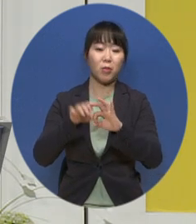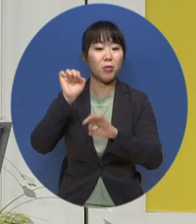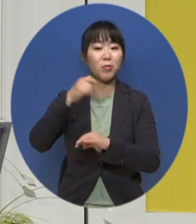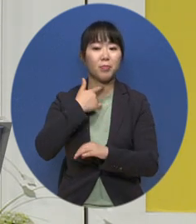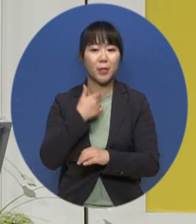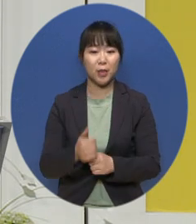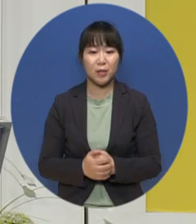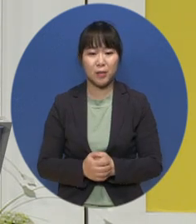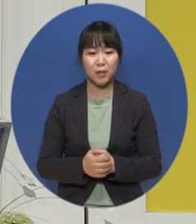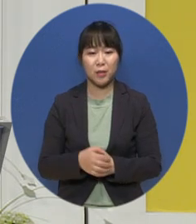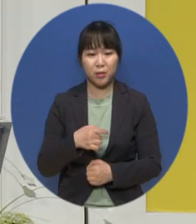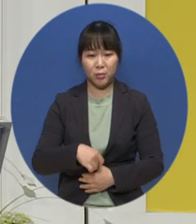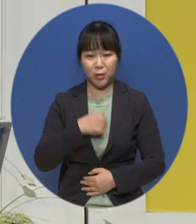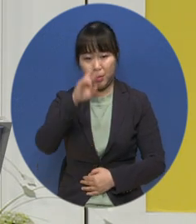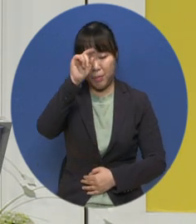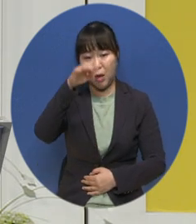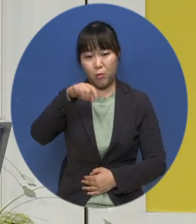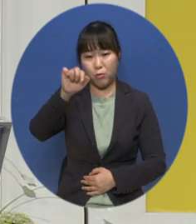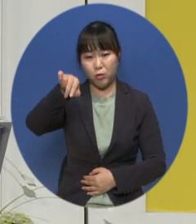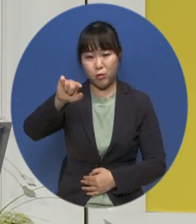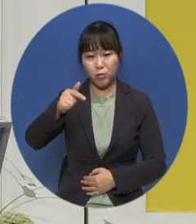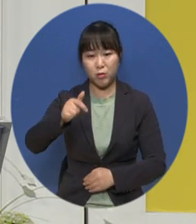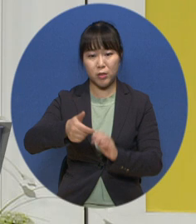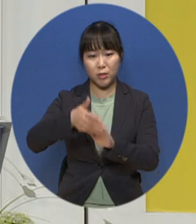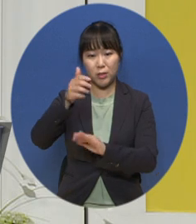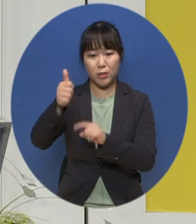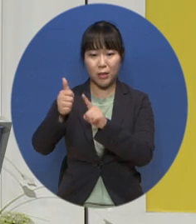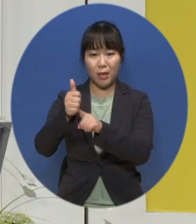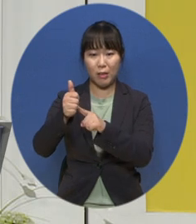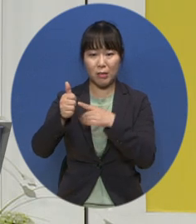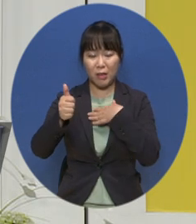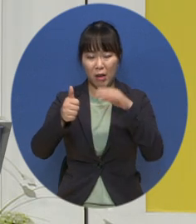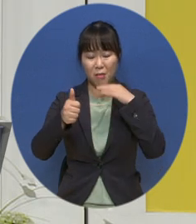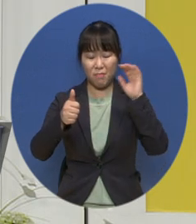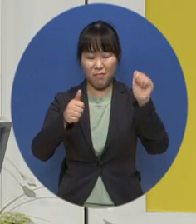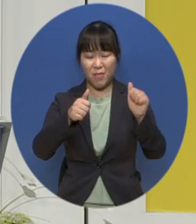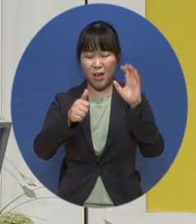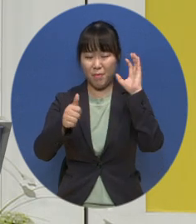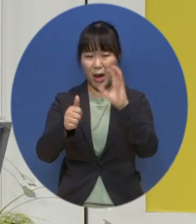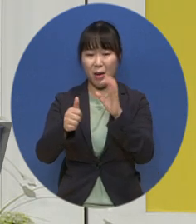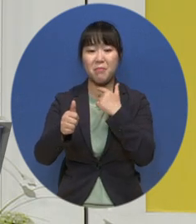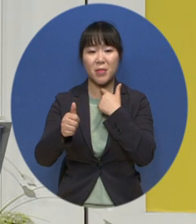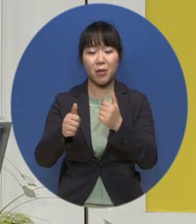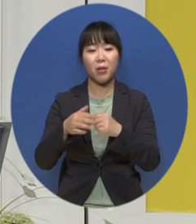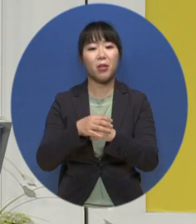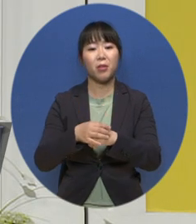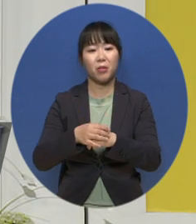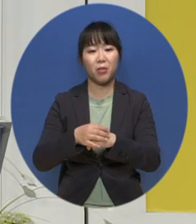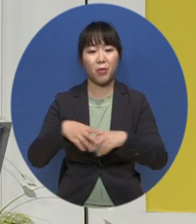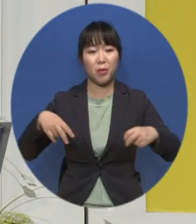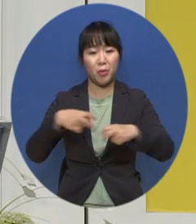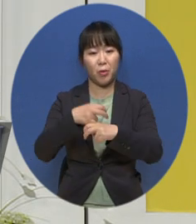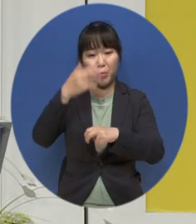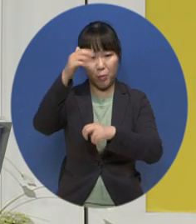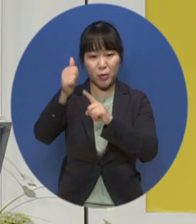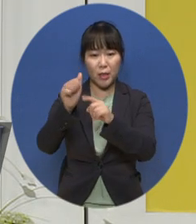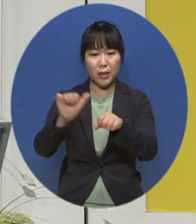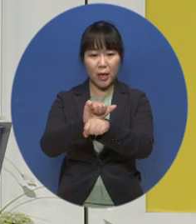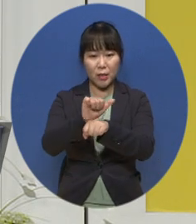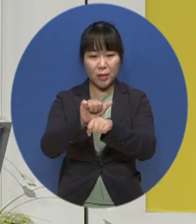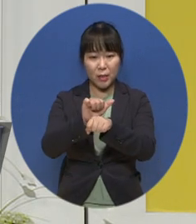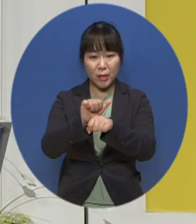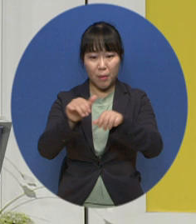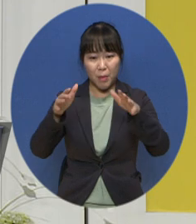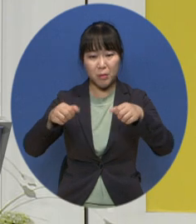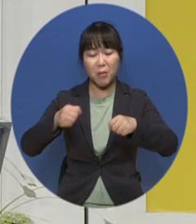제가 소지 마서 박원순 시장 그때 나한테 온도 좀 나고 그 뭐 교통 본부장을 한 것 잠 5시간만에 막 목 타